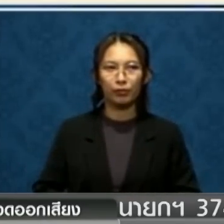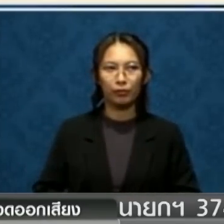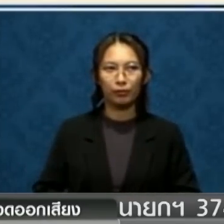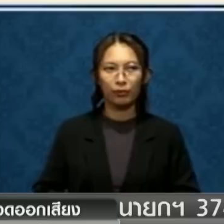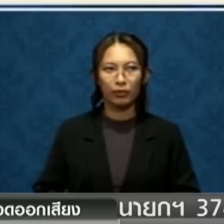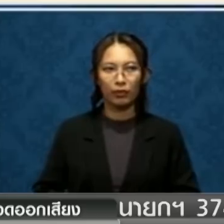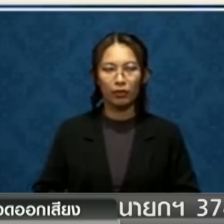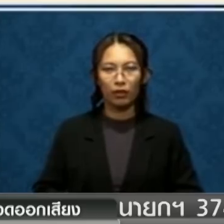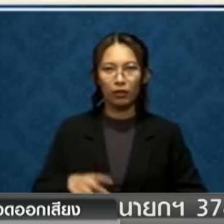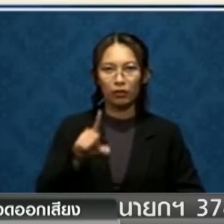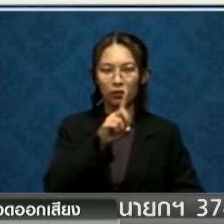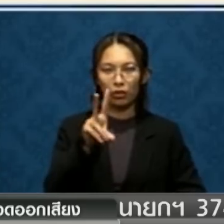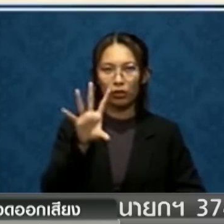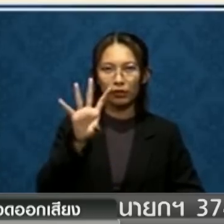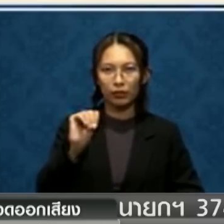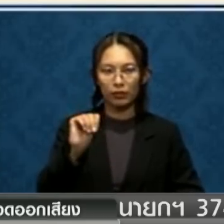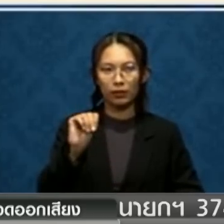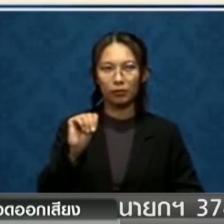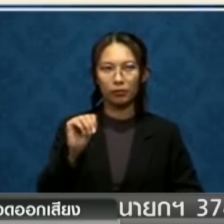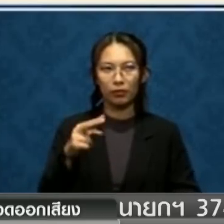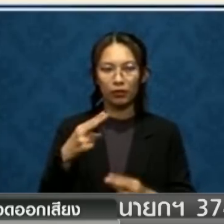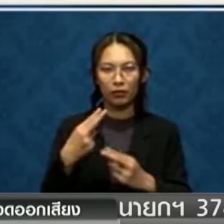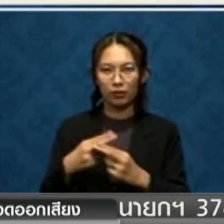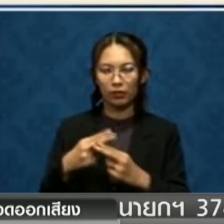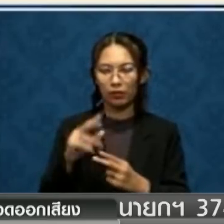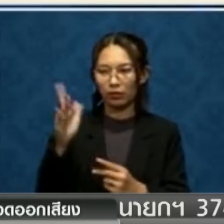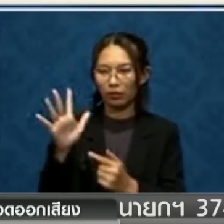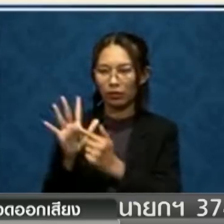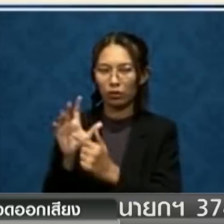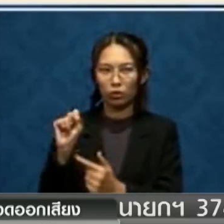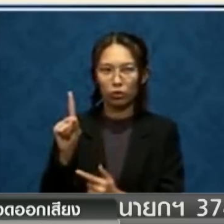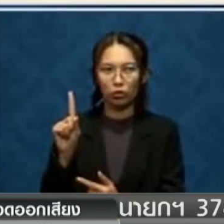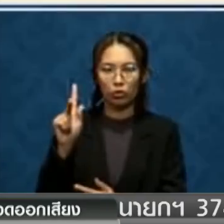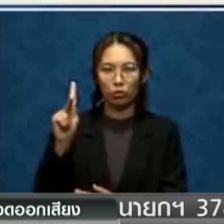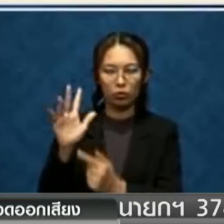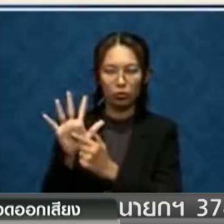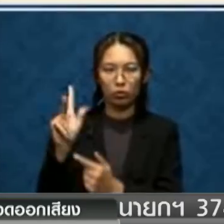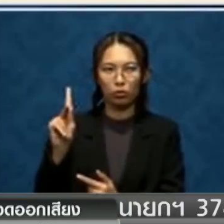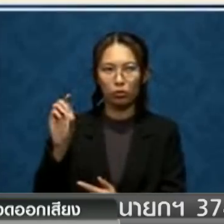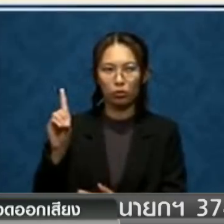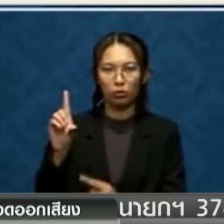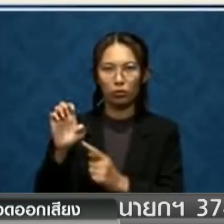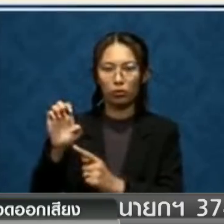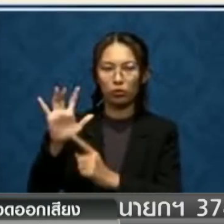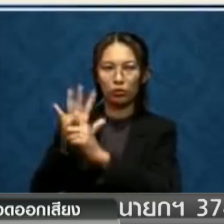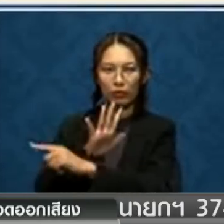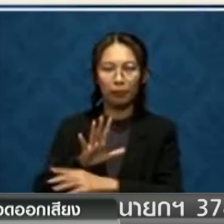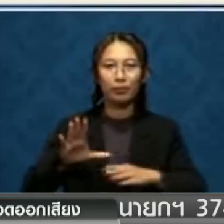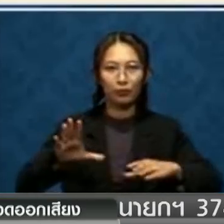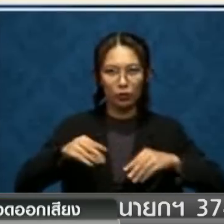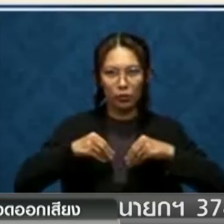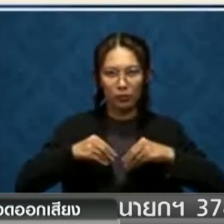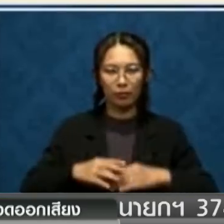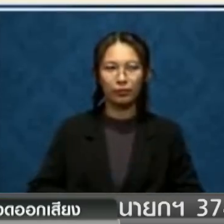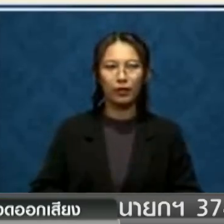ก็มีตัวแทนของพรรคเพื่อไทยหลายคนรวมถึงคุณหมอชนน่านด้วยที่วันนี้เมื่อสักครู่เพิ่งพูดไปชี้แจงเหตุผลต่างๆว่าทำไมคุณเศรษฐาถึงมีความเหม